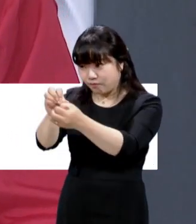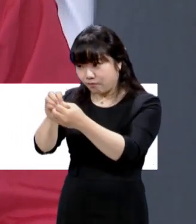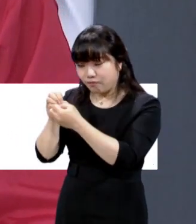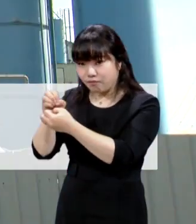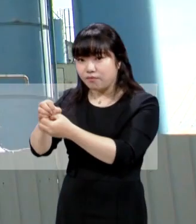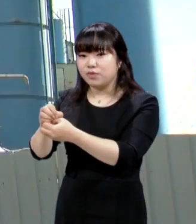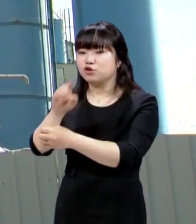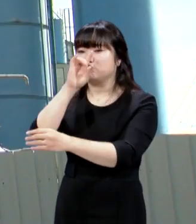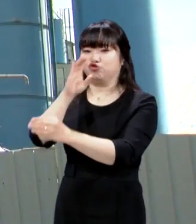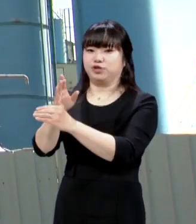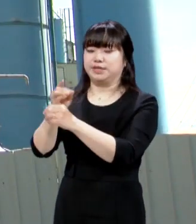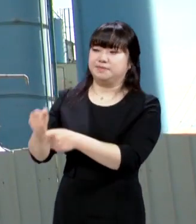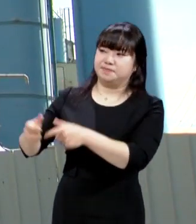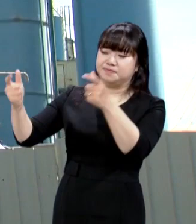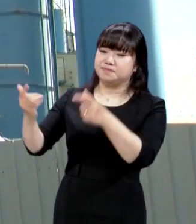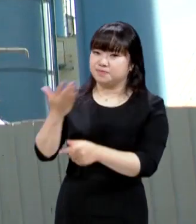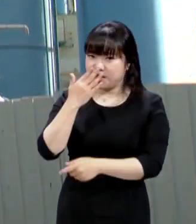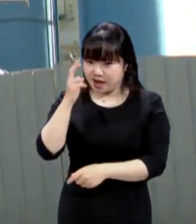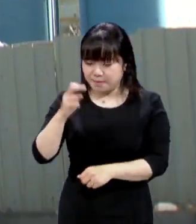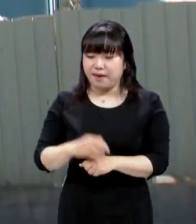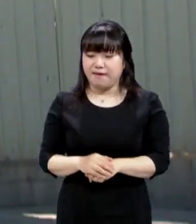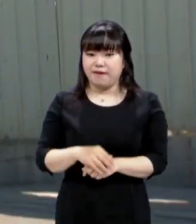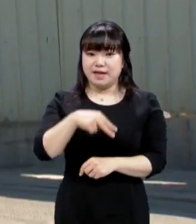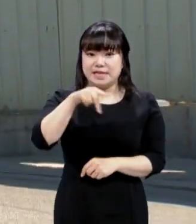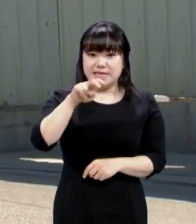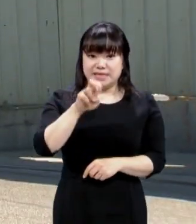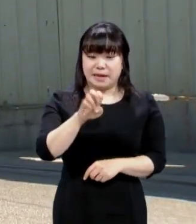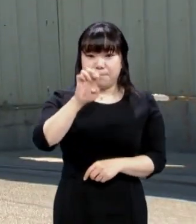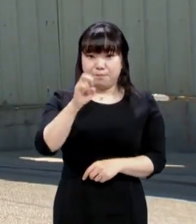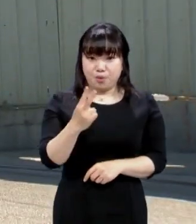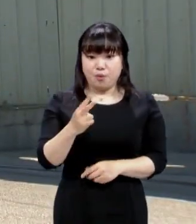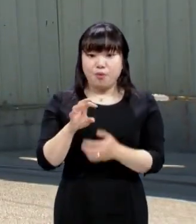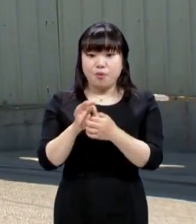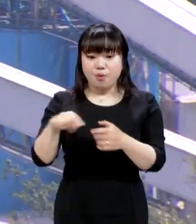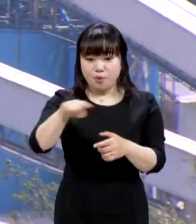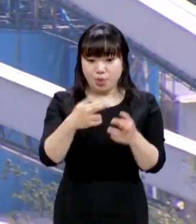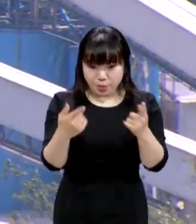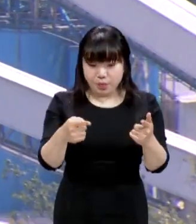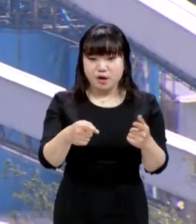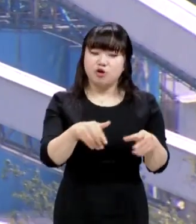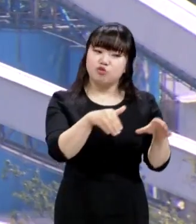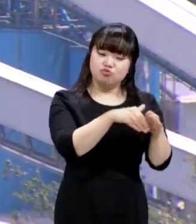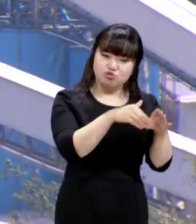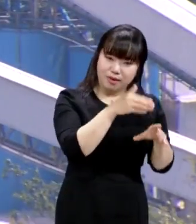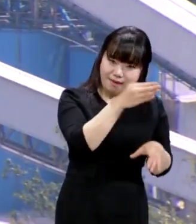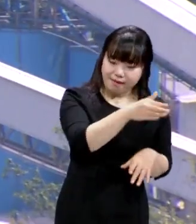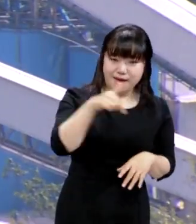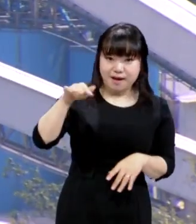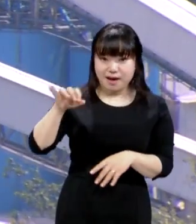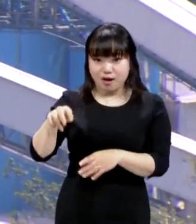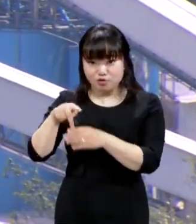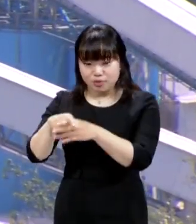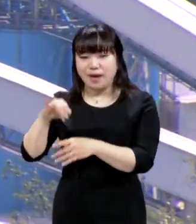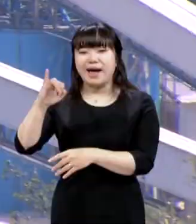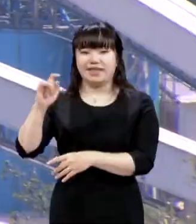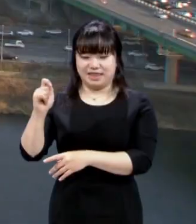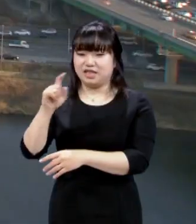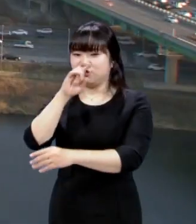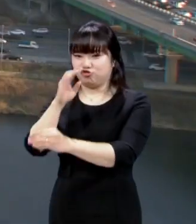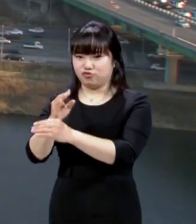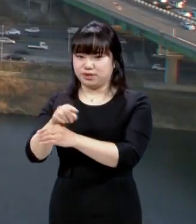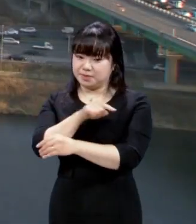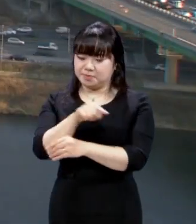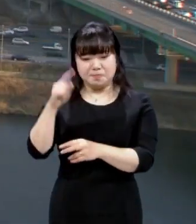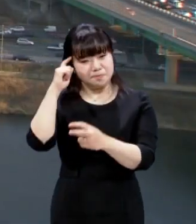같습니다 3편에 묶음 부지 활용을 두고 정원호 후보는 문화 관광 중심지로 강 맹호 분은 it 사람의 거점 으로